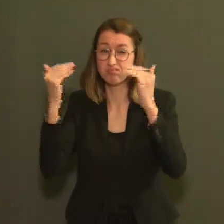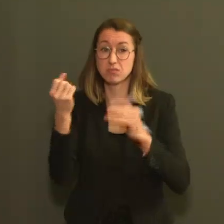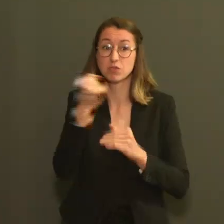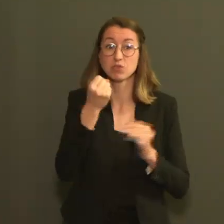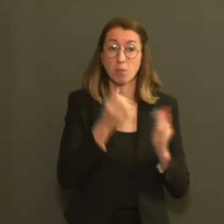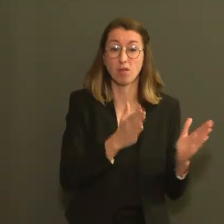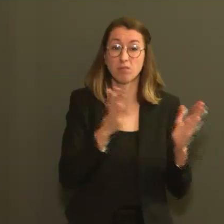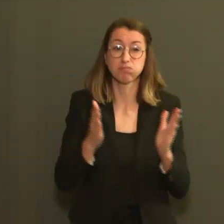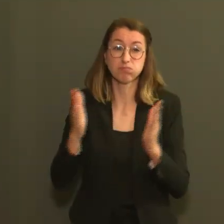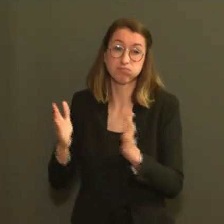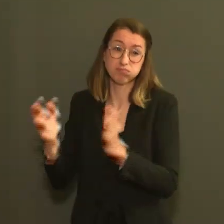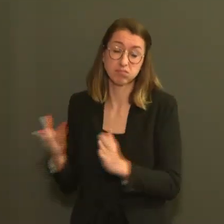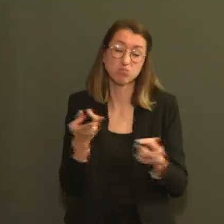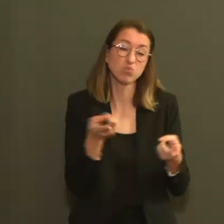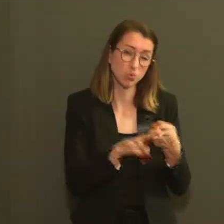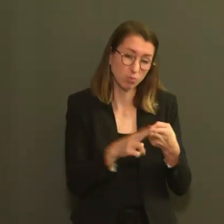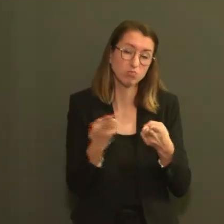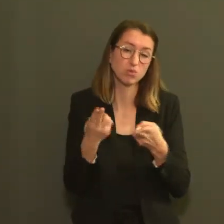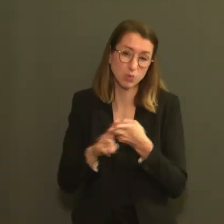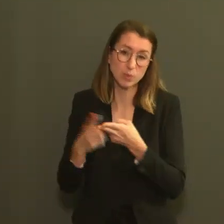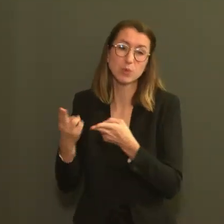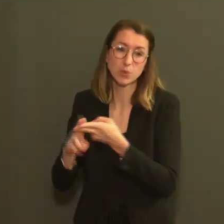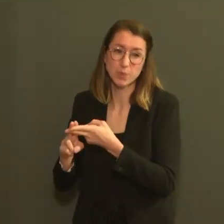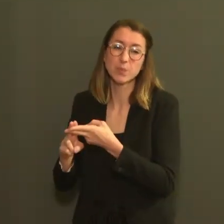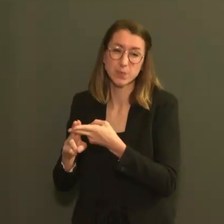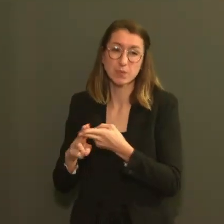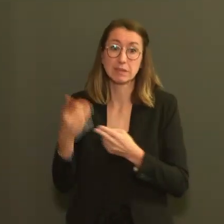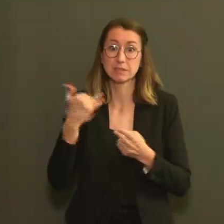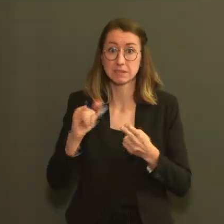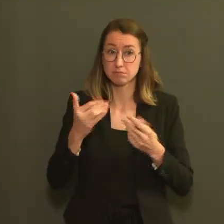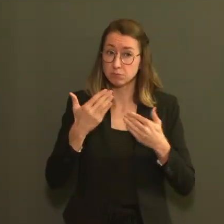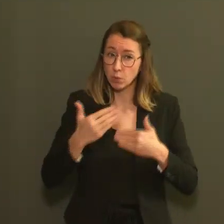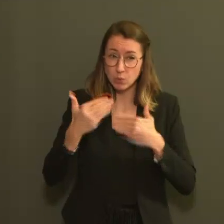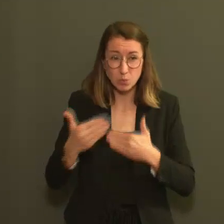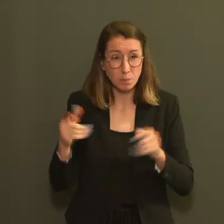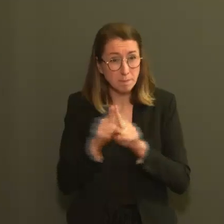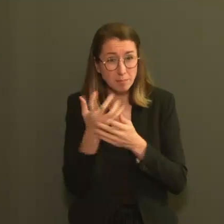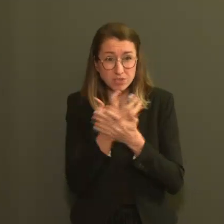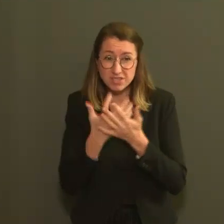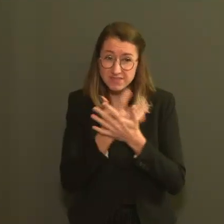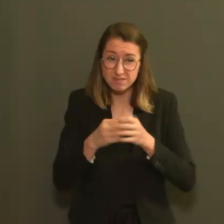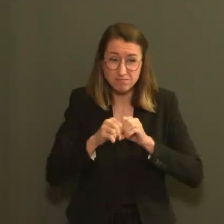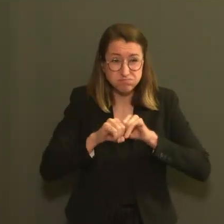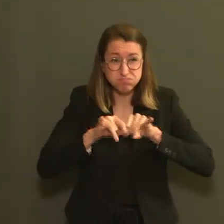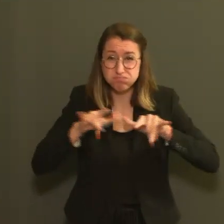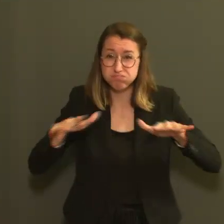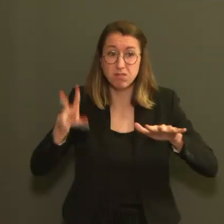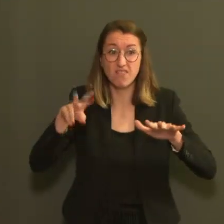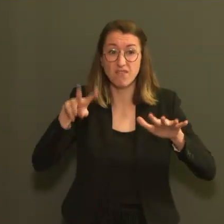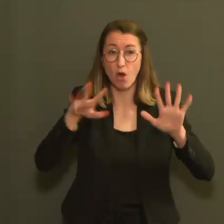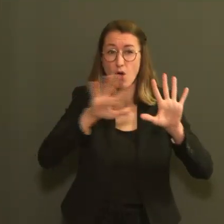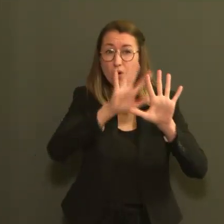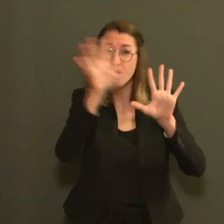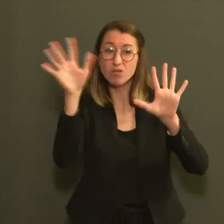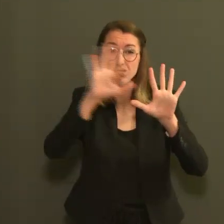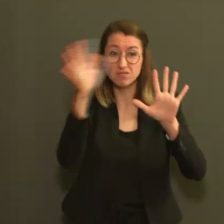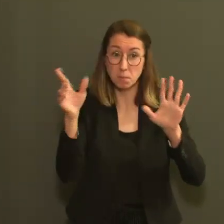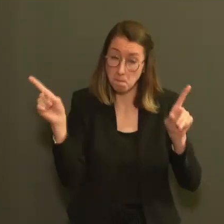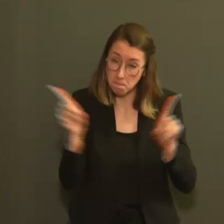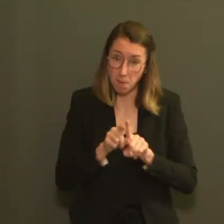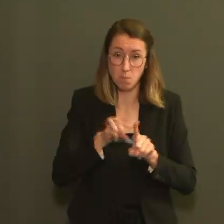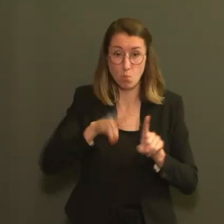Et si l'évolution se continue, on aura bientôt en Flandre le même nombre d'augmentations et un impact aussi